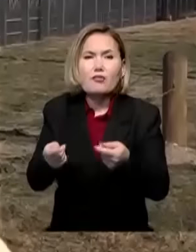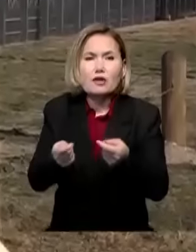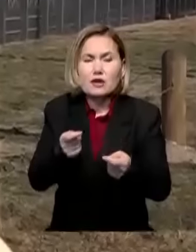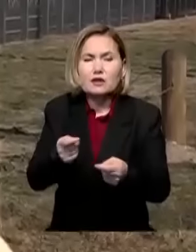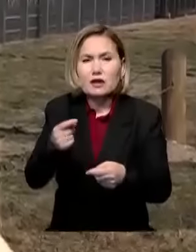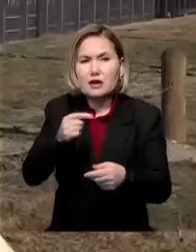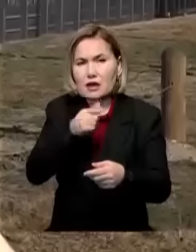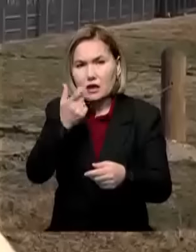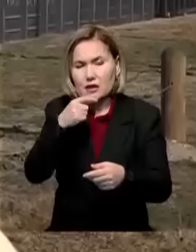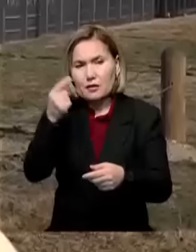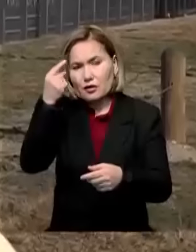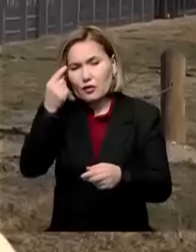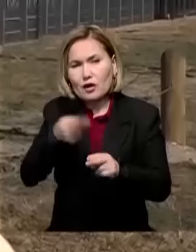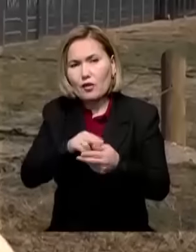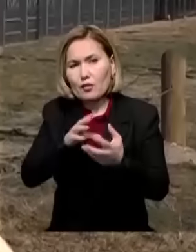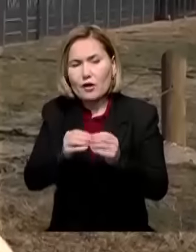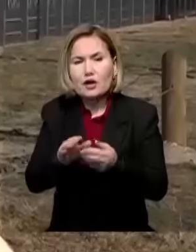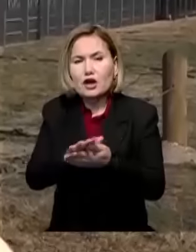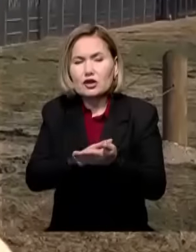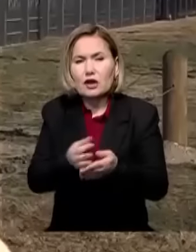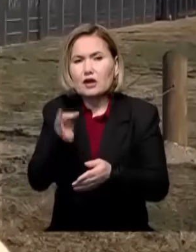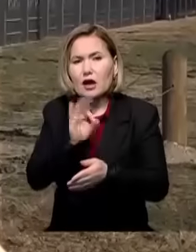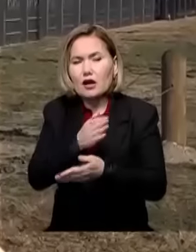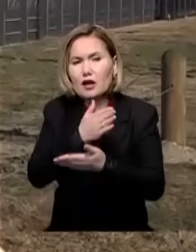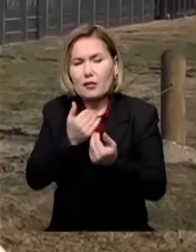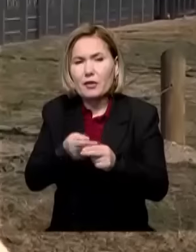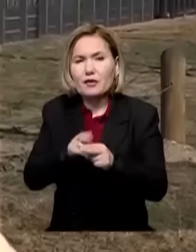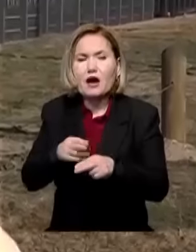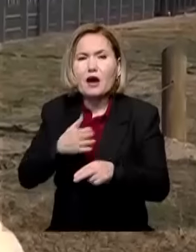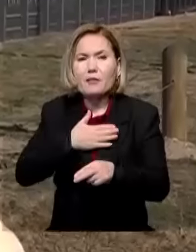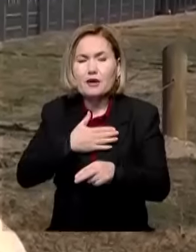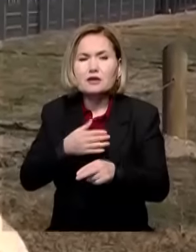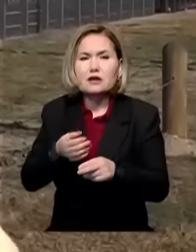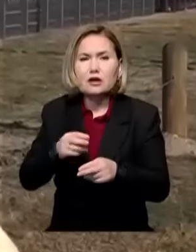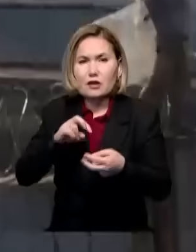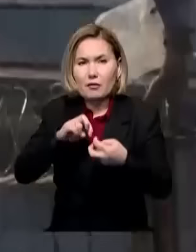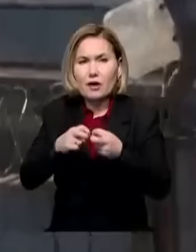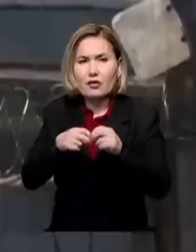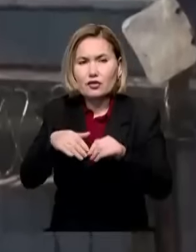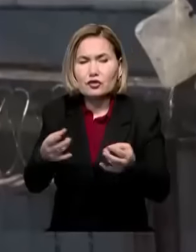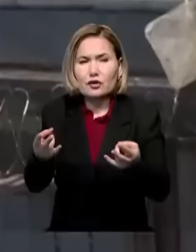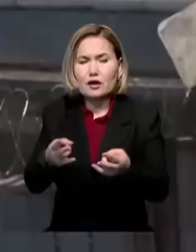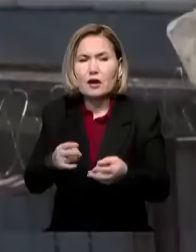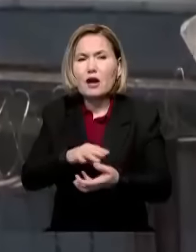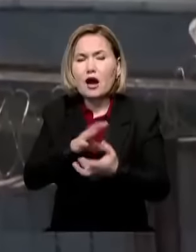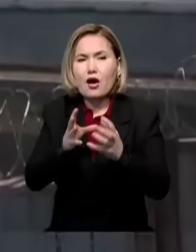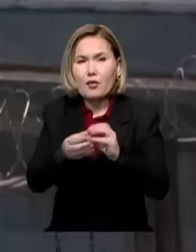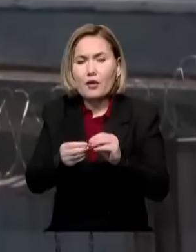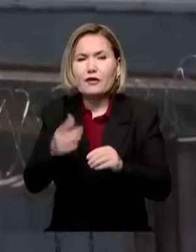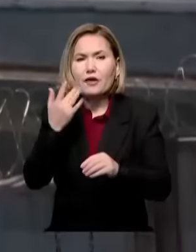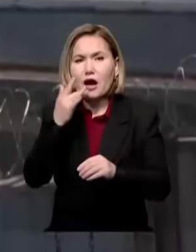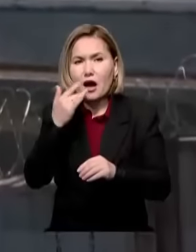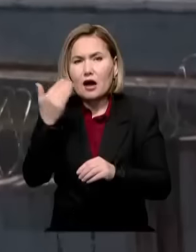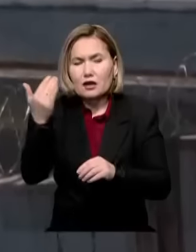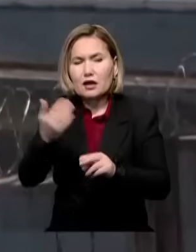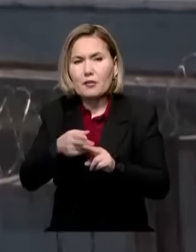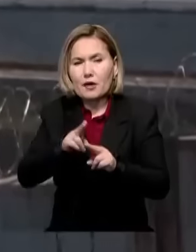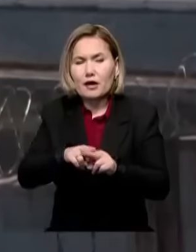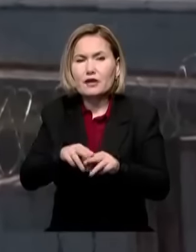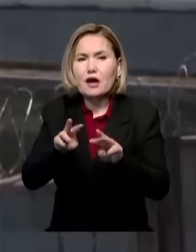қарапайым адамдар үшін пайдалы деп айта алмаймын. Біз барлығына бірдей тиімді жолды таңдауымыз керек. Ахуалды АқШ жоғарғы сотының